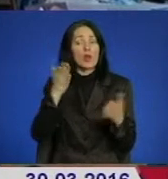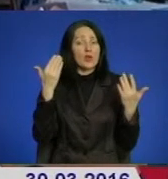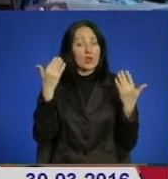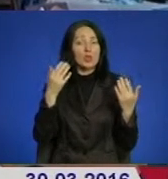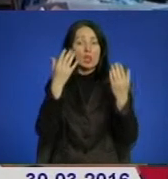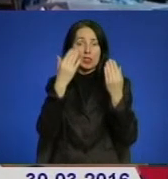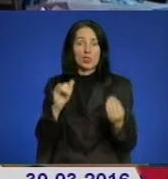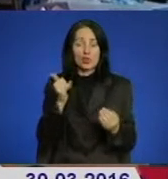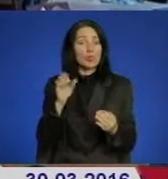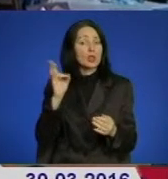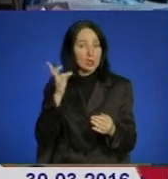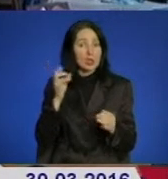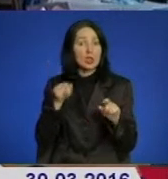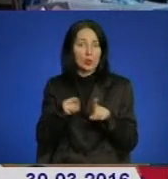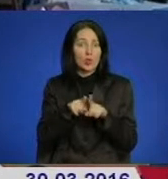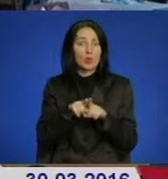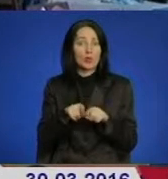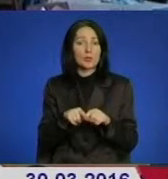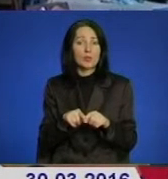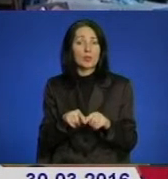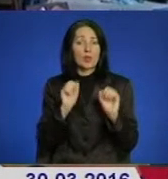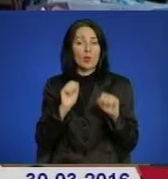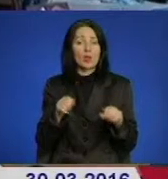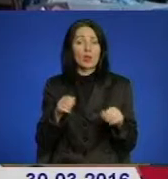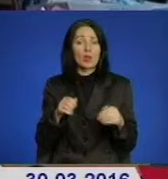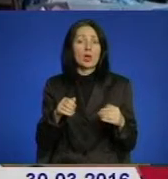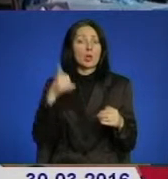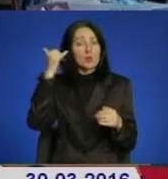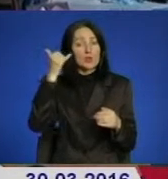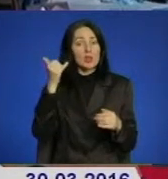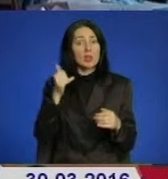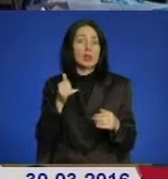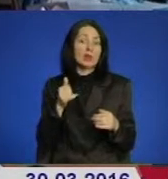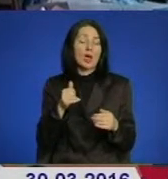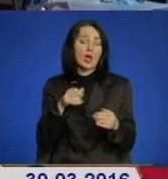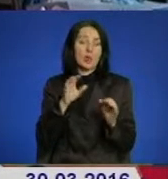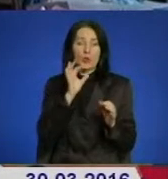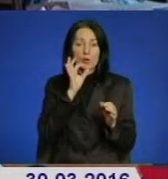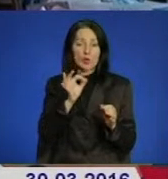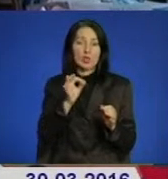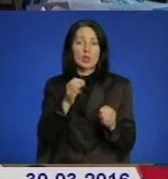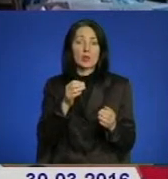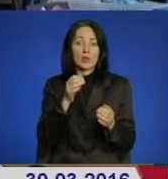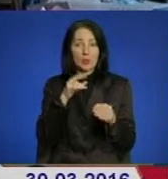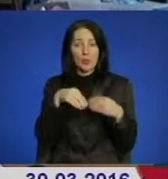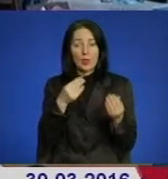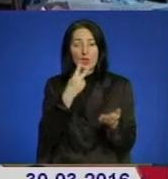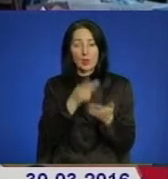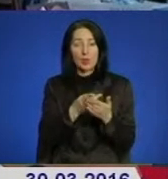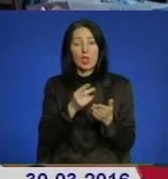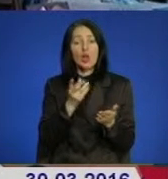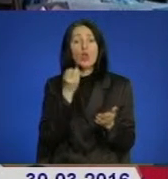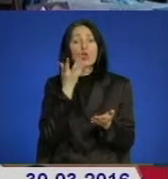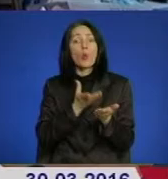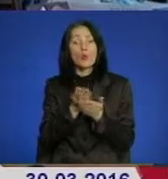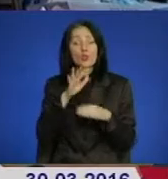показники газові. Можна подати їх і при оплаті. В будь-якому і в банку, і в